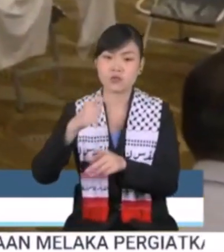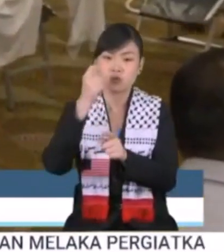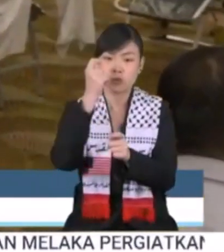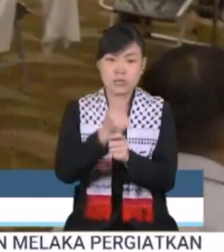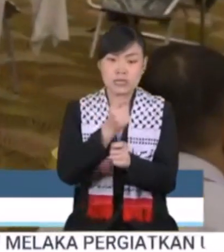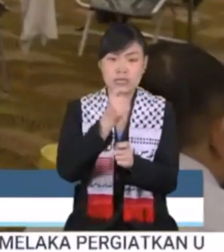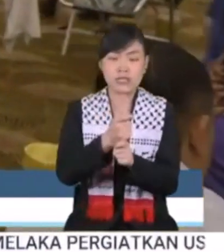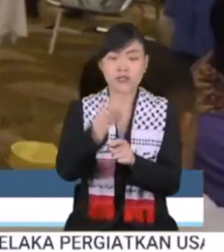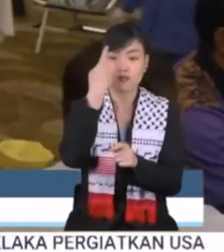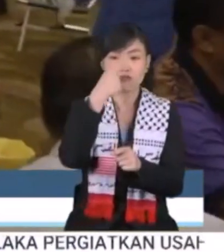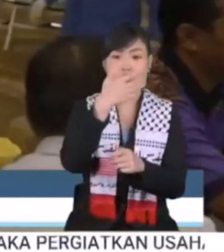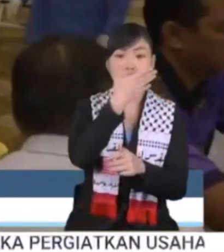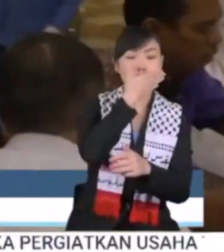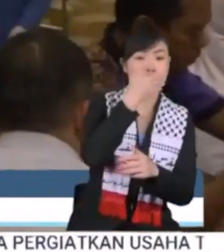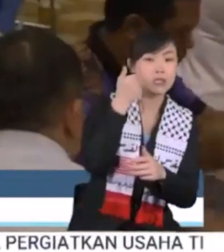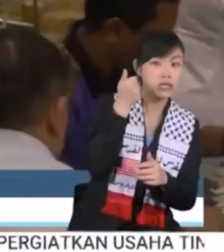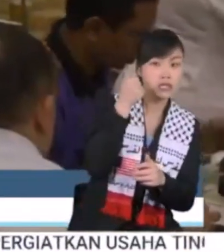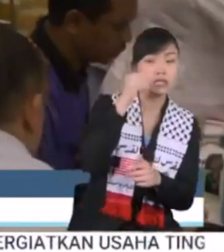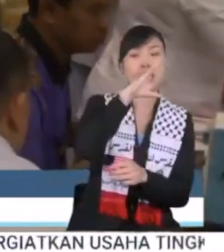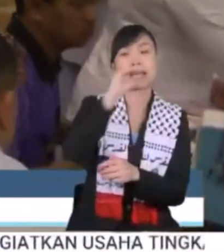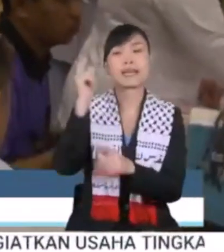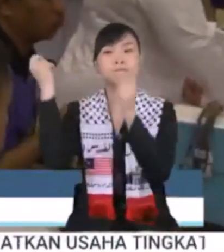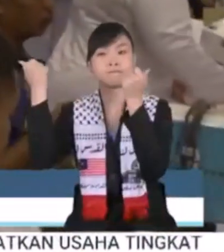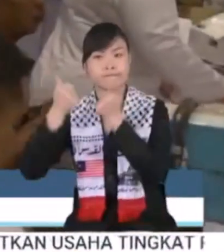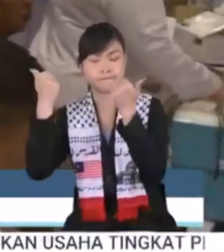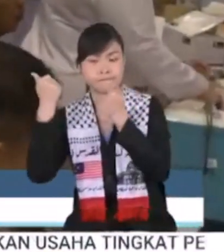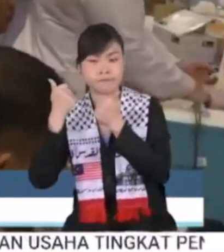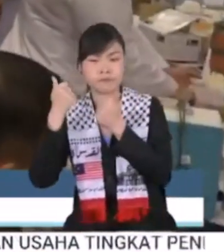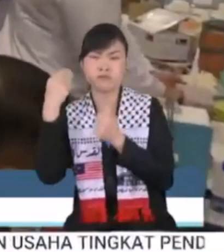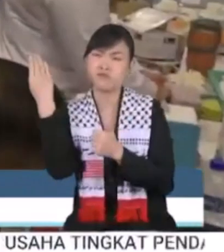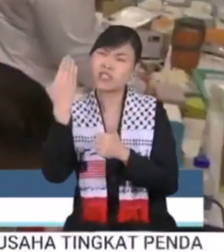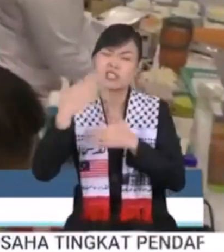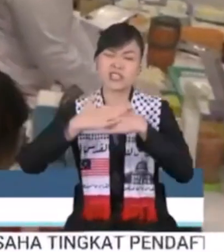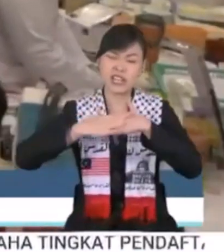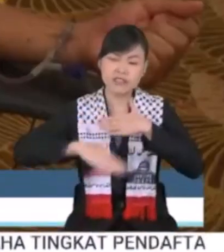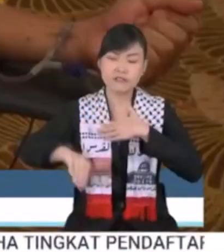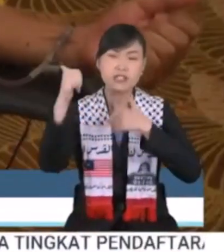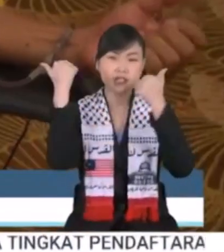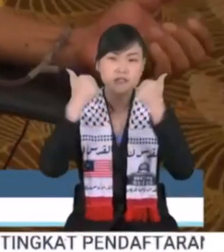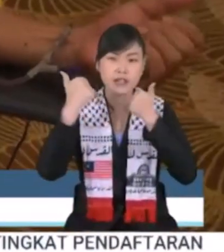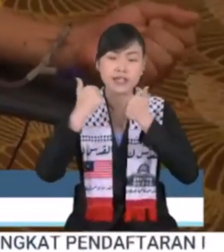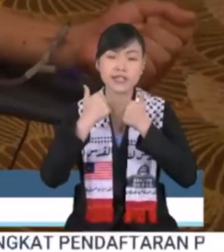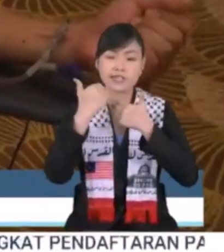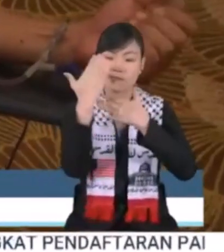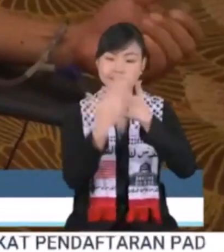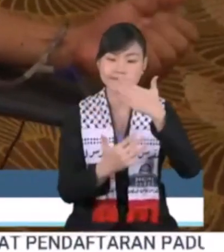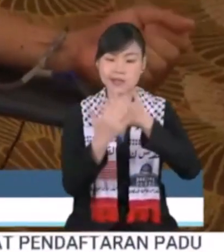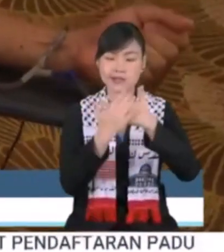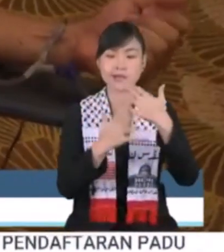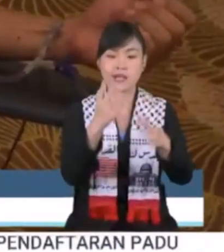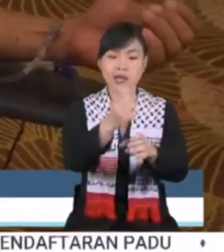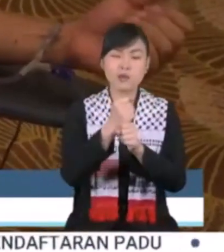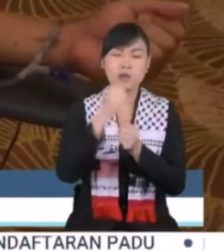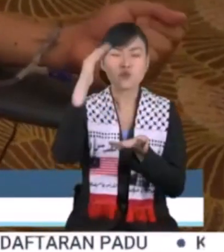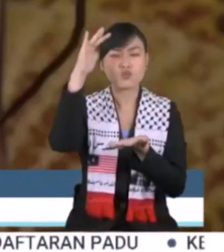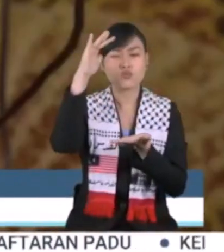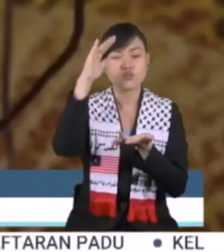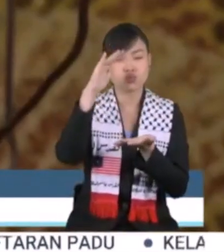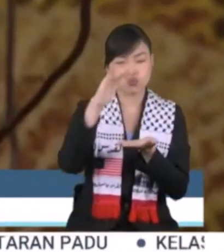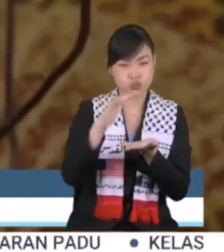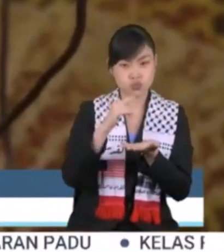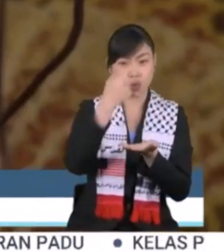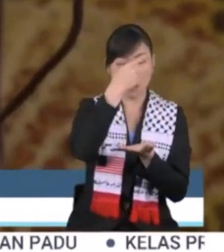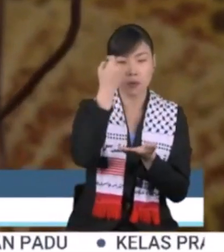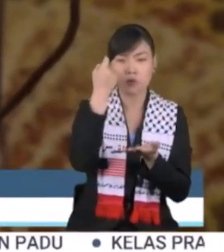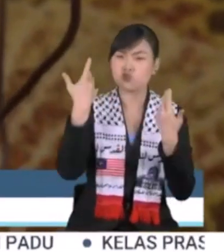juga selepas raya. Sebab kebiasaannya selepas raya, stok darah akan menurun dengan cepatlah sebab penggunaan